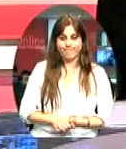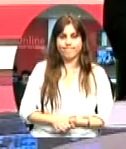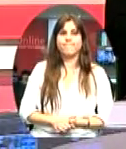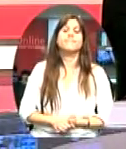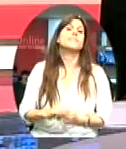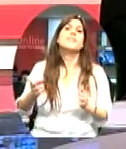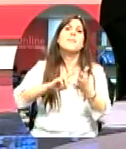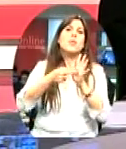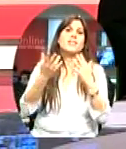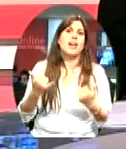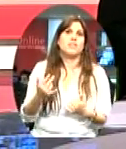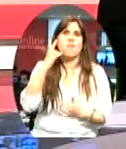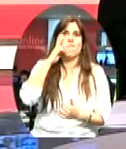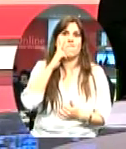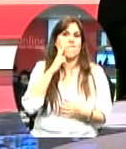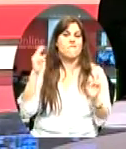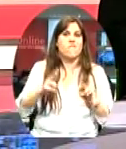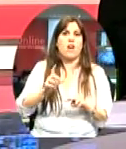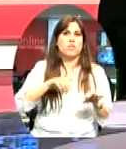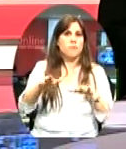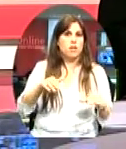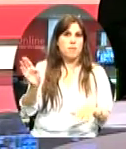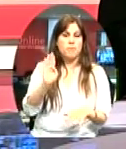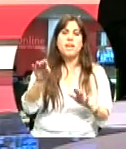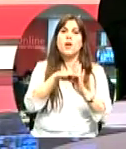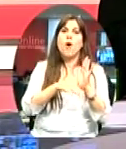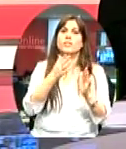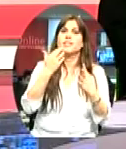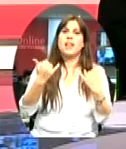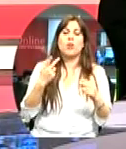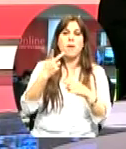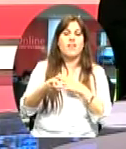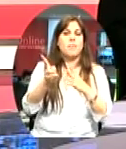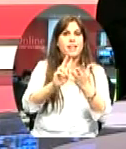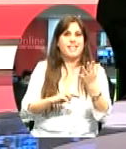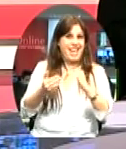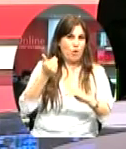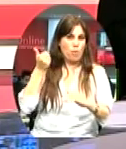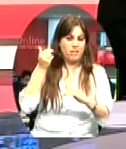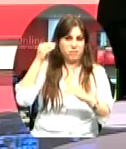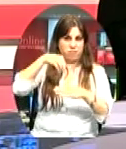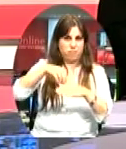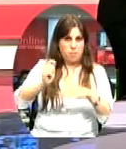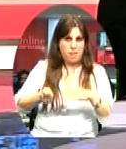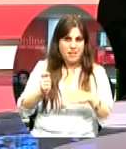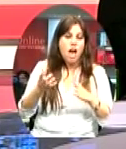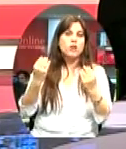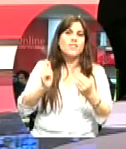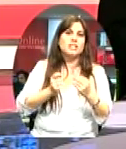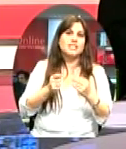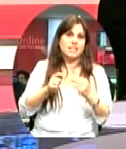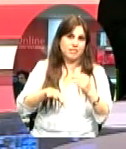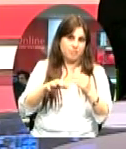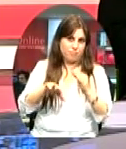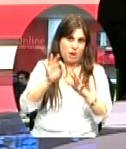פוליטיקה עכשיו, מבוכה לראש הממשלה נתניהו. חוק ישראל היום עבר בקריאה טרומית במליאה, כשרוב חברי הכנסת שהצביעו בעדו